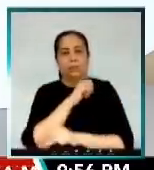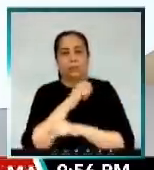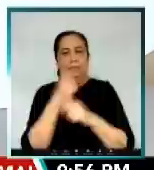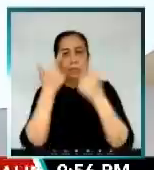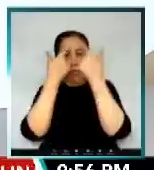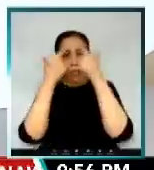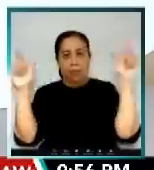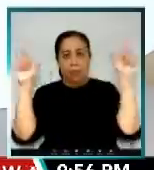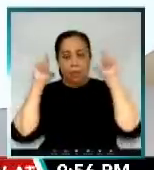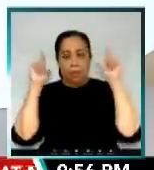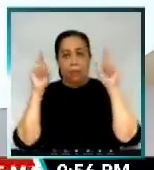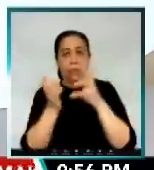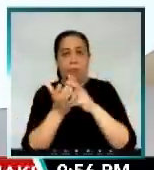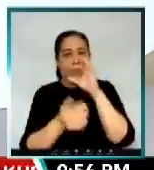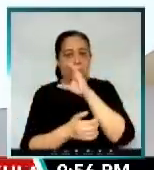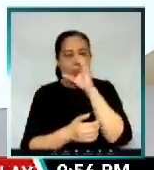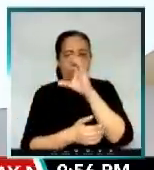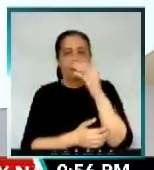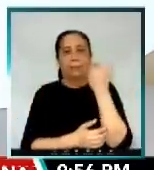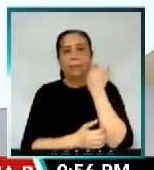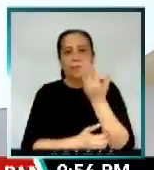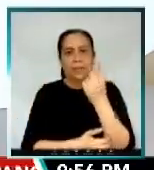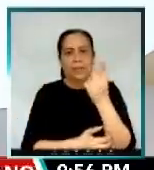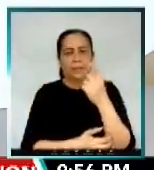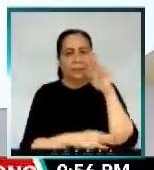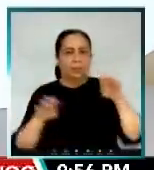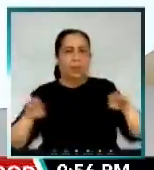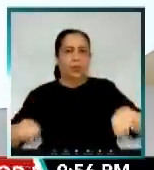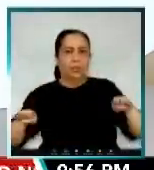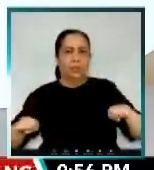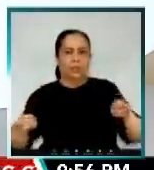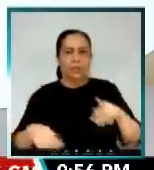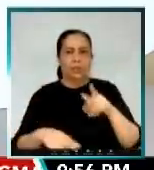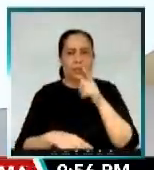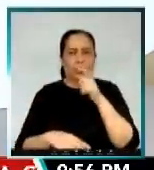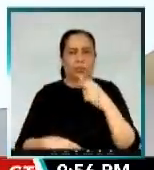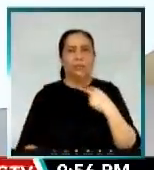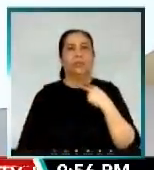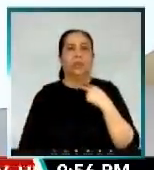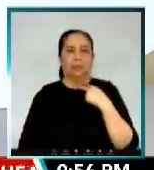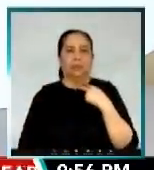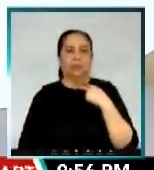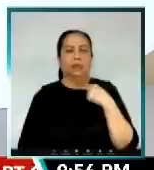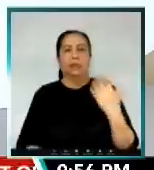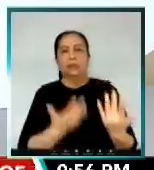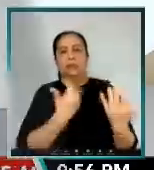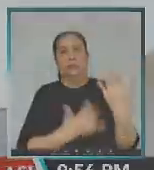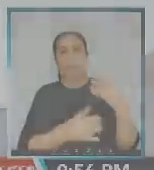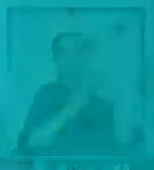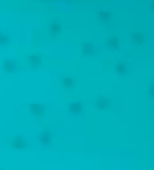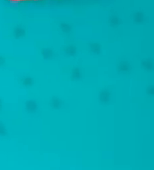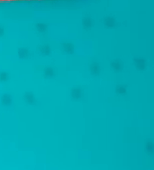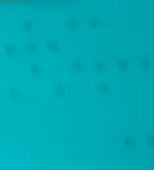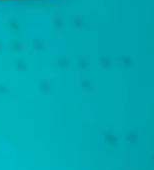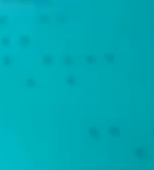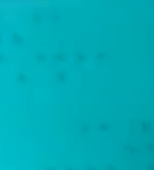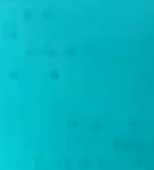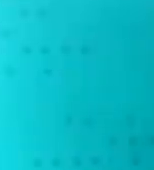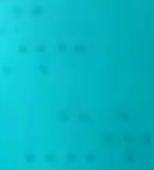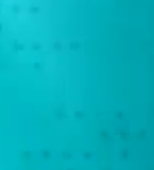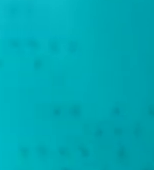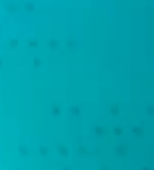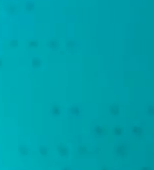sa Cebu, patay ang isang British national na natrap sa nasunog niyang bahay. May spot report si Darlene Kai.